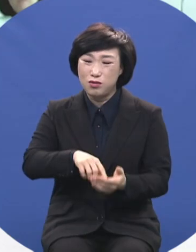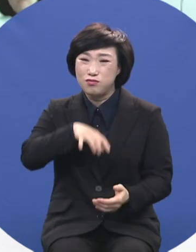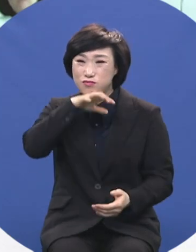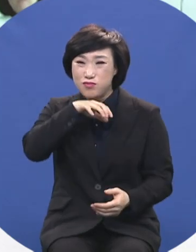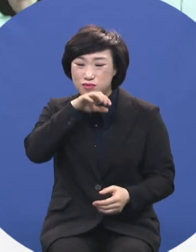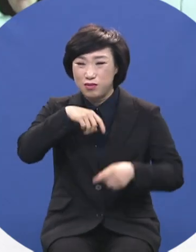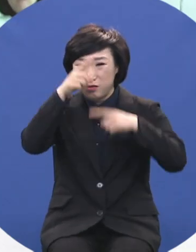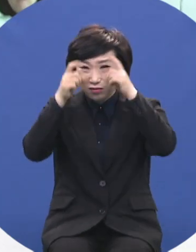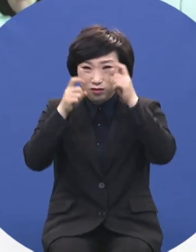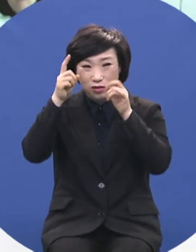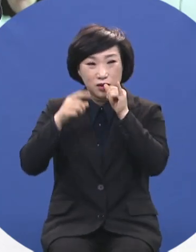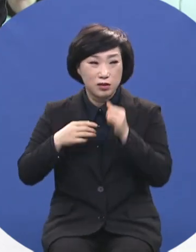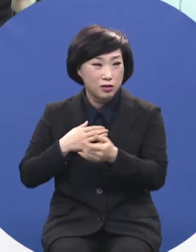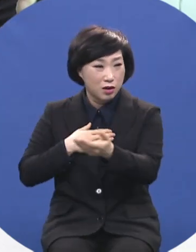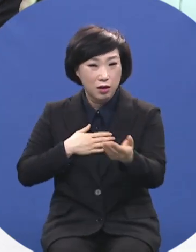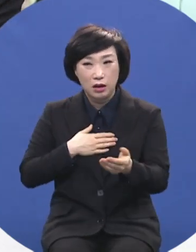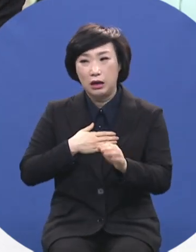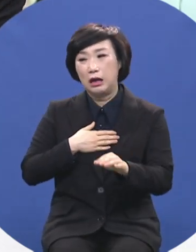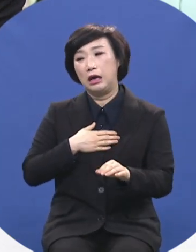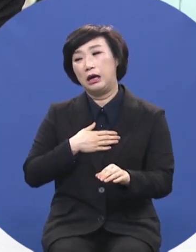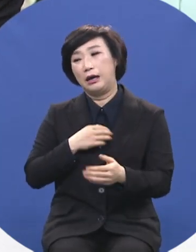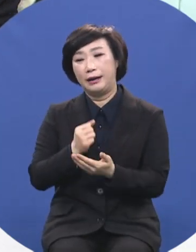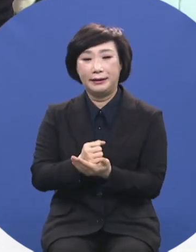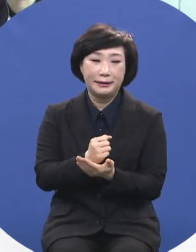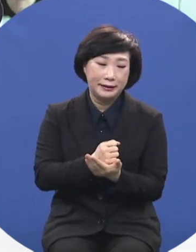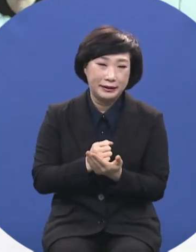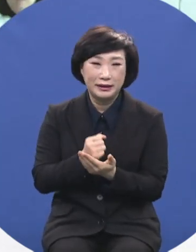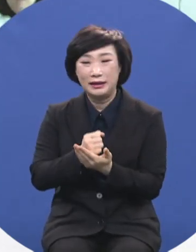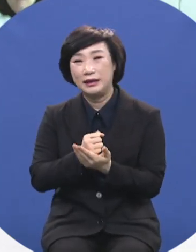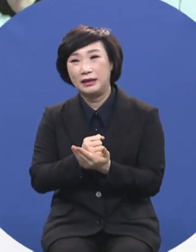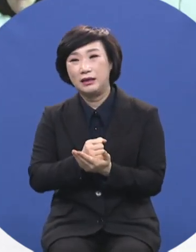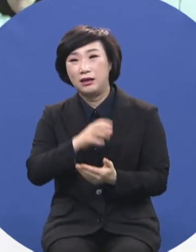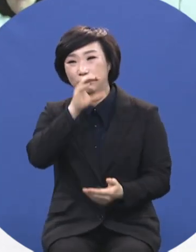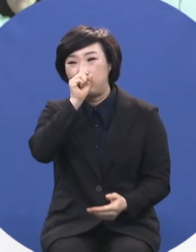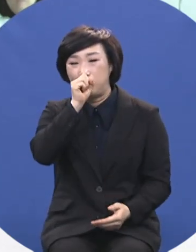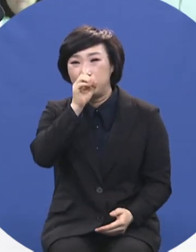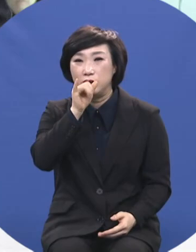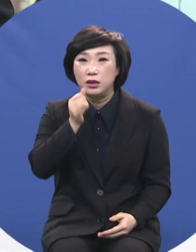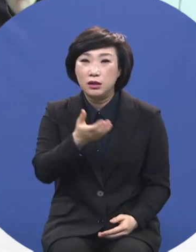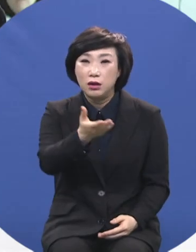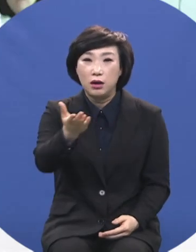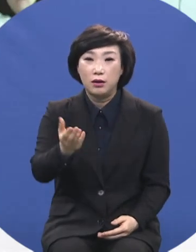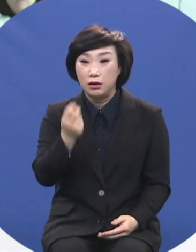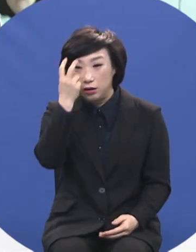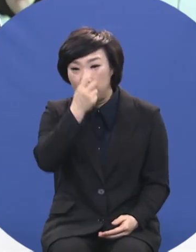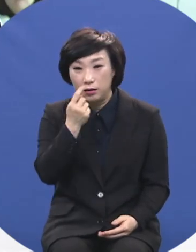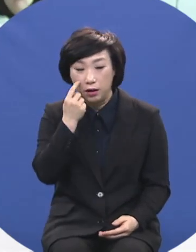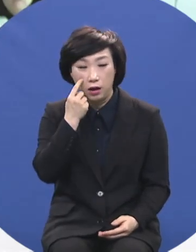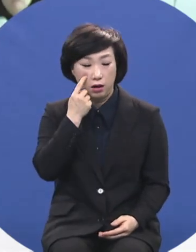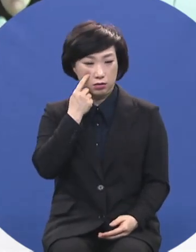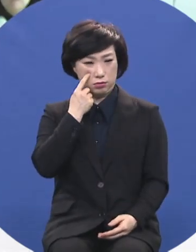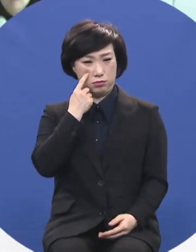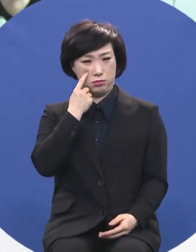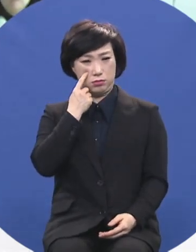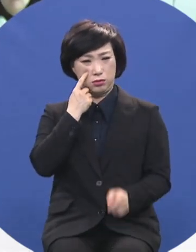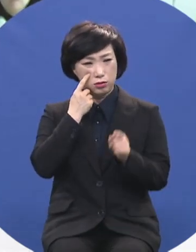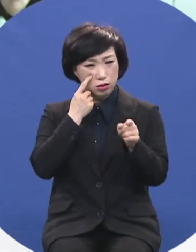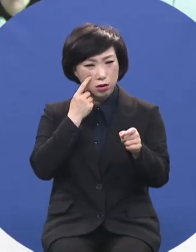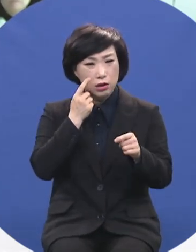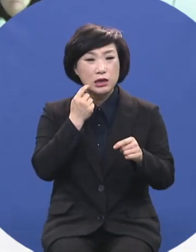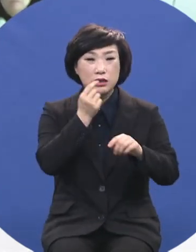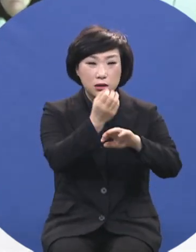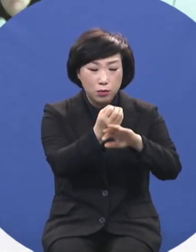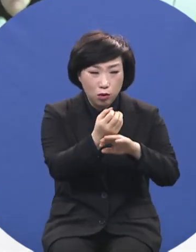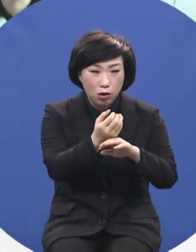불평하고 이런 애 저런 애 하는, 가만히 보면 저 사람은 금으로 짓는